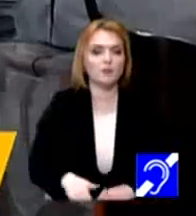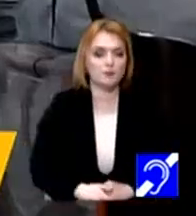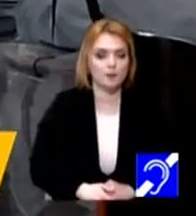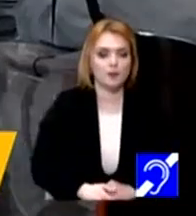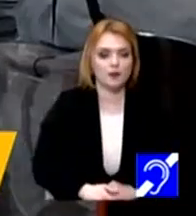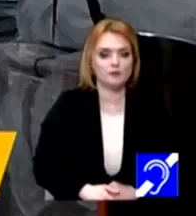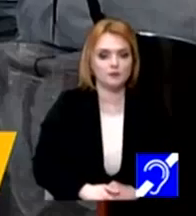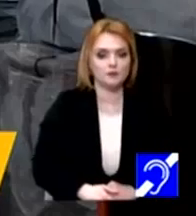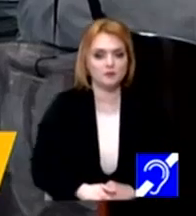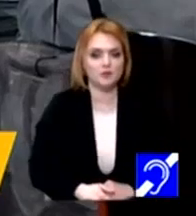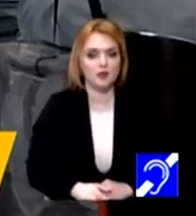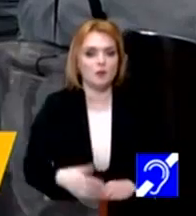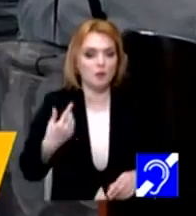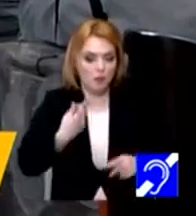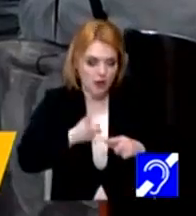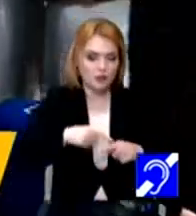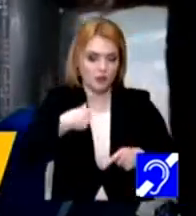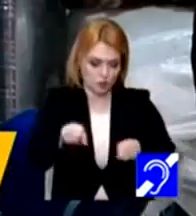și alte țările.